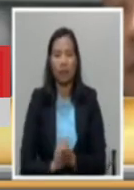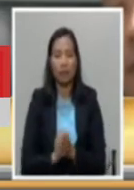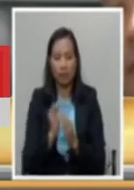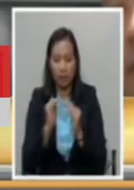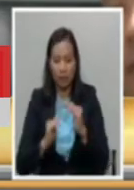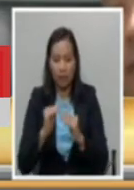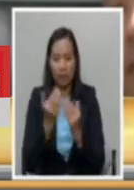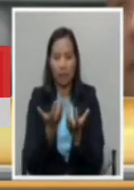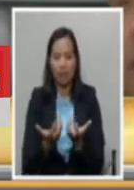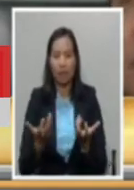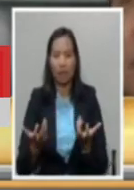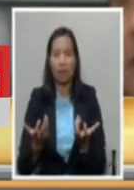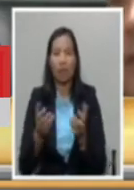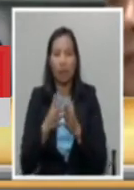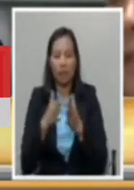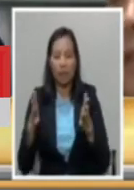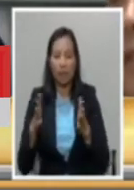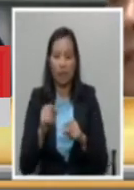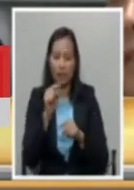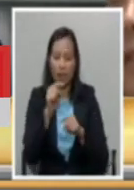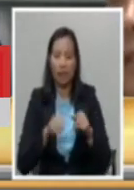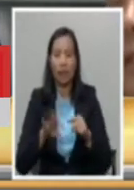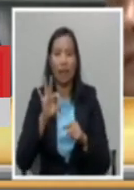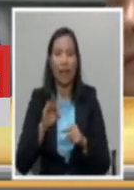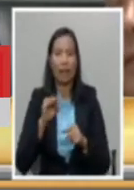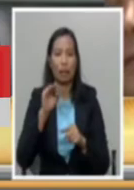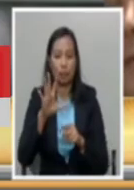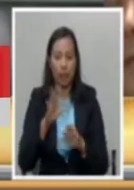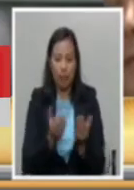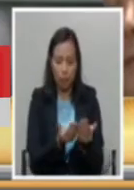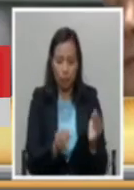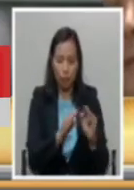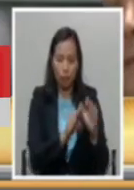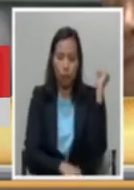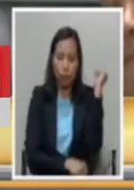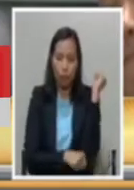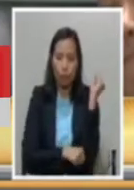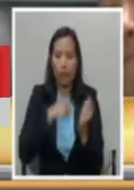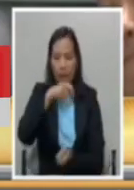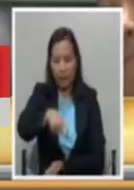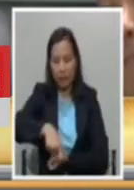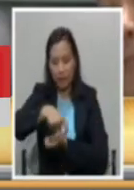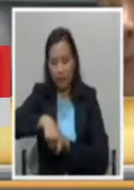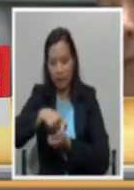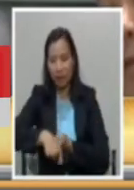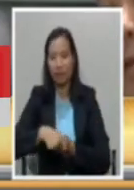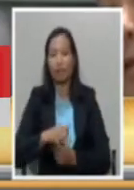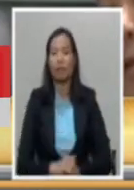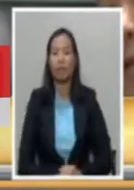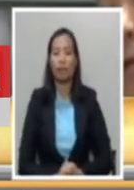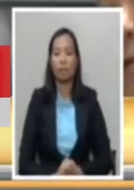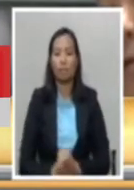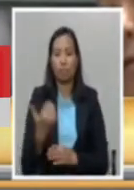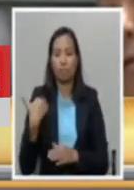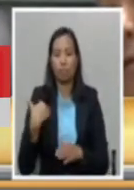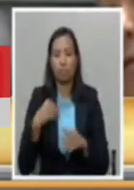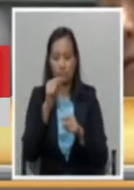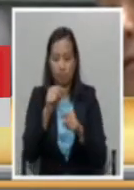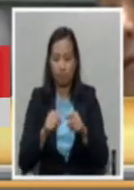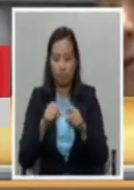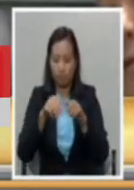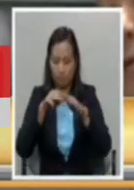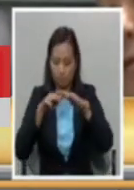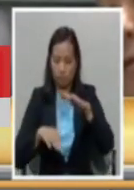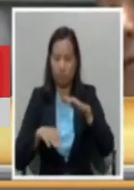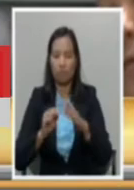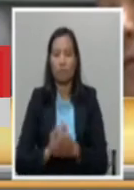ทรัพย์มากกว่าคน 95% ซึ่งเป็นคนยากคนจนชาวไร่ชาวนาคนหาเช้ากินค่ำมีสัดส่วนต่ำที่สุดครับท่าน